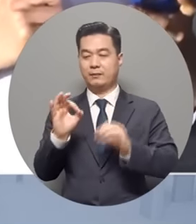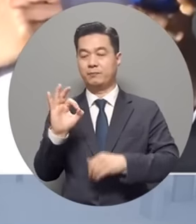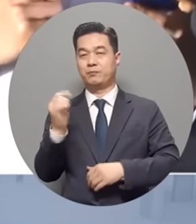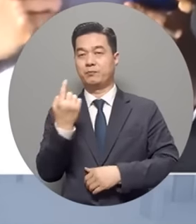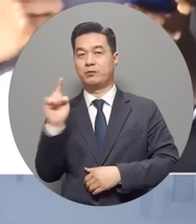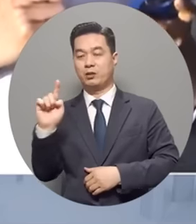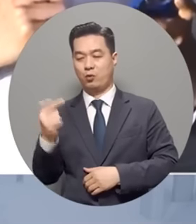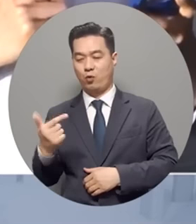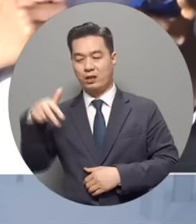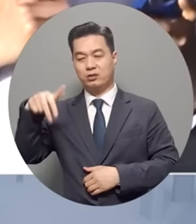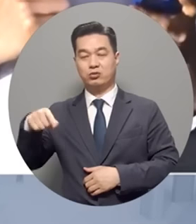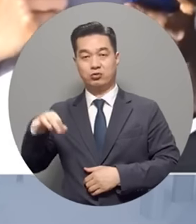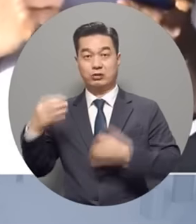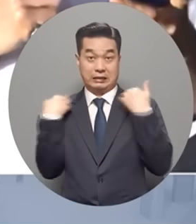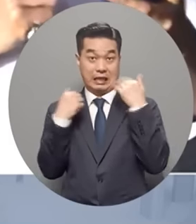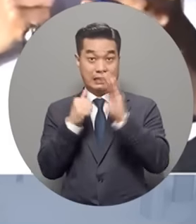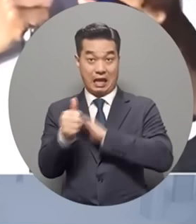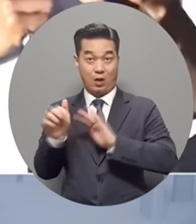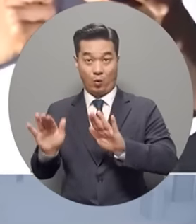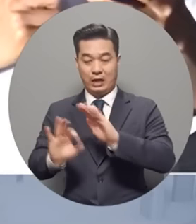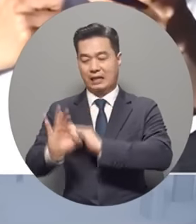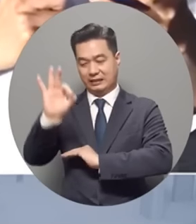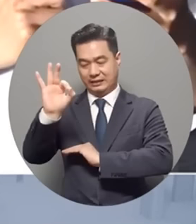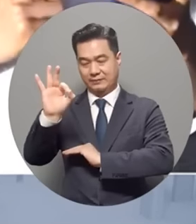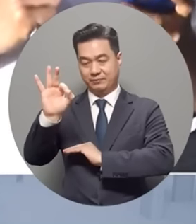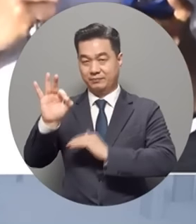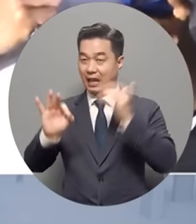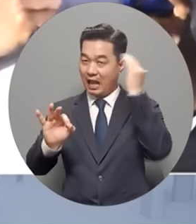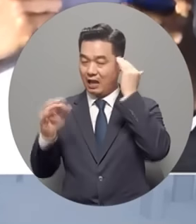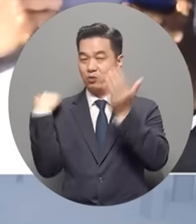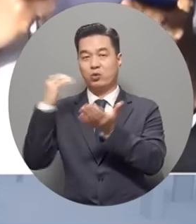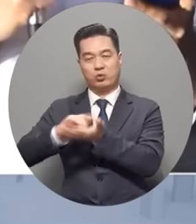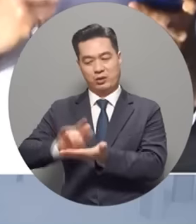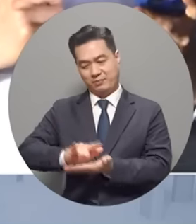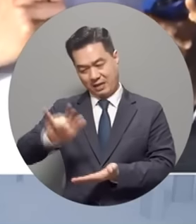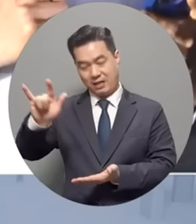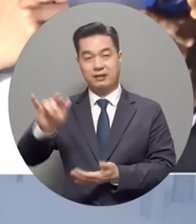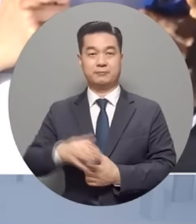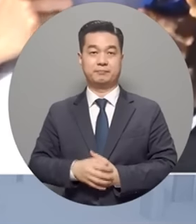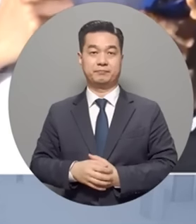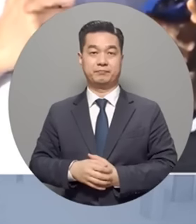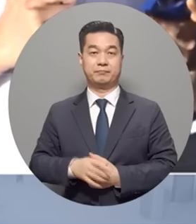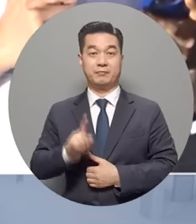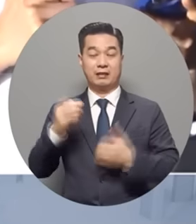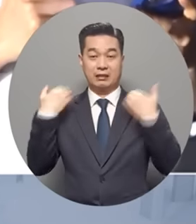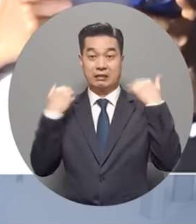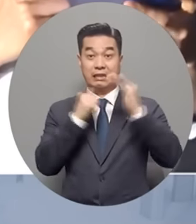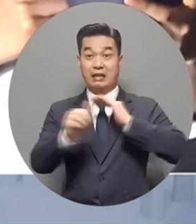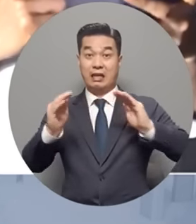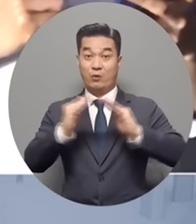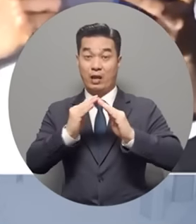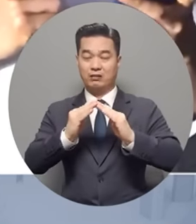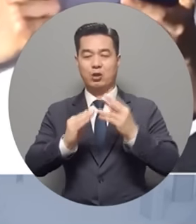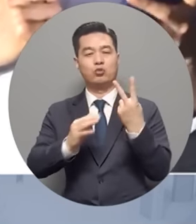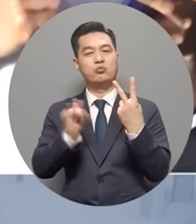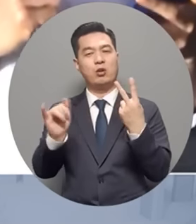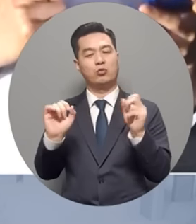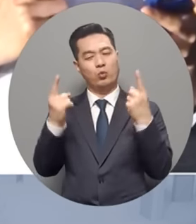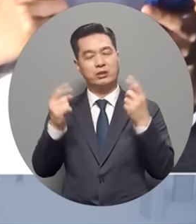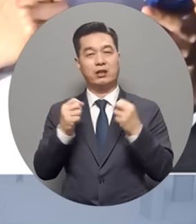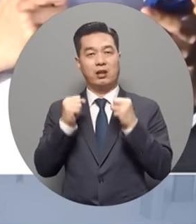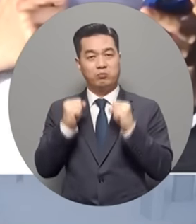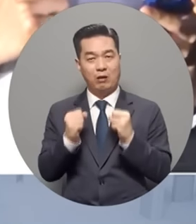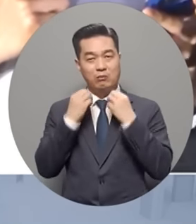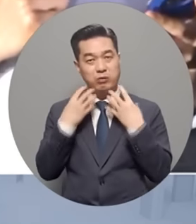아침 비행기로 귀국길에 오른 것으로 확인됐습니다. 한 대사관에 대사 두 명이 있을 수 없기 때문이라는데 사실상 이